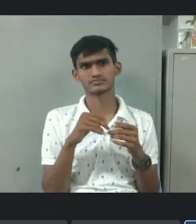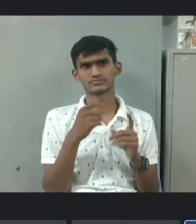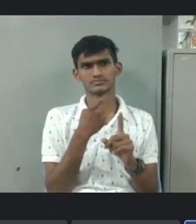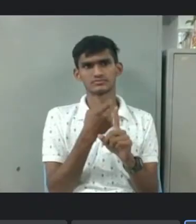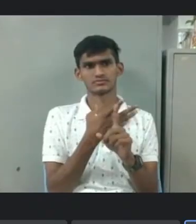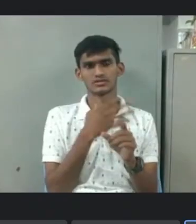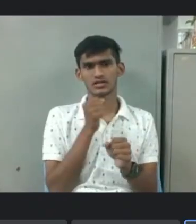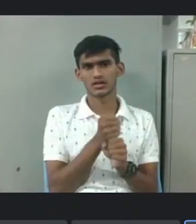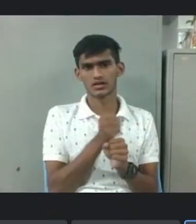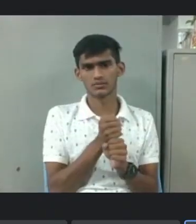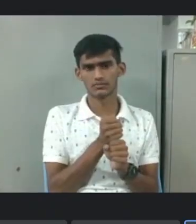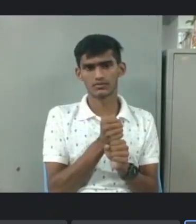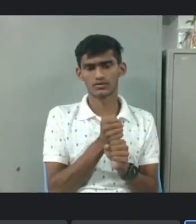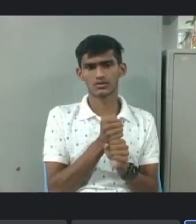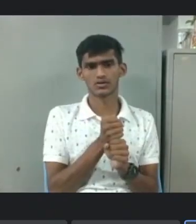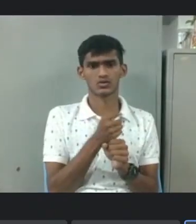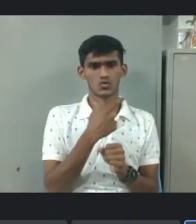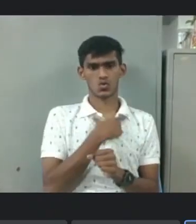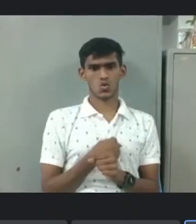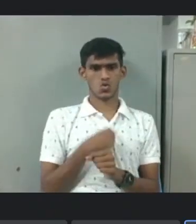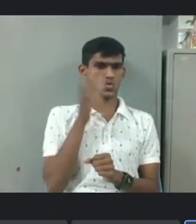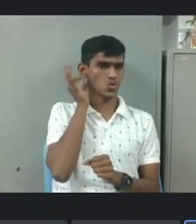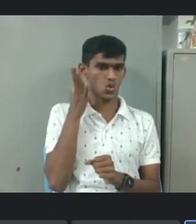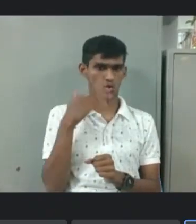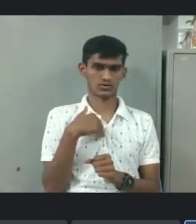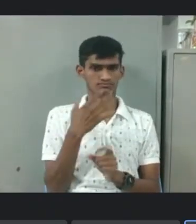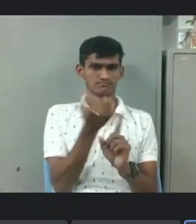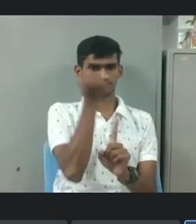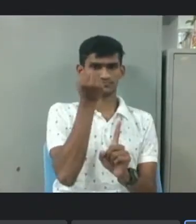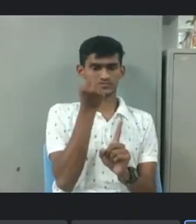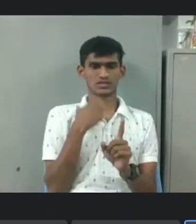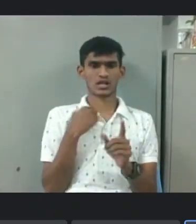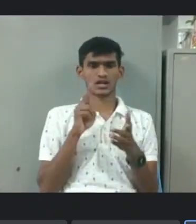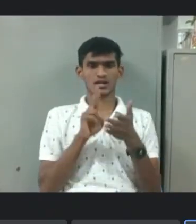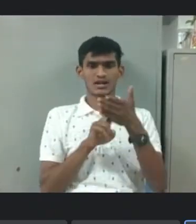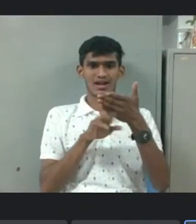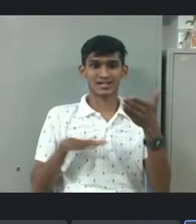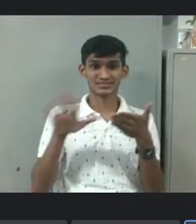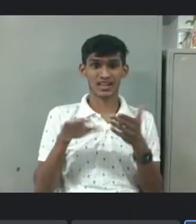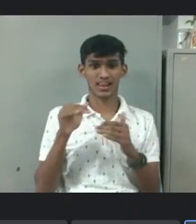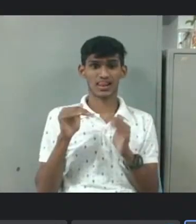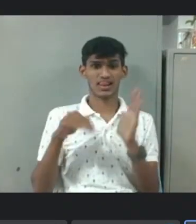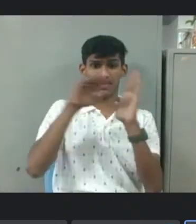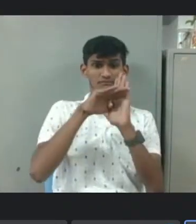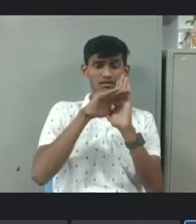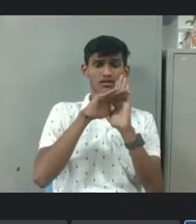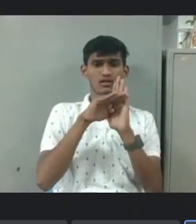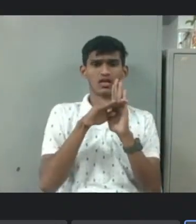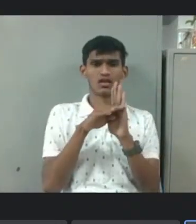സംസ്ഥാനത്തില് ഞാൻ 3 ഗോൾഡ് നേടി. അപ്പൊ നാഷണലിലേക്ക് പോവാൻ ക്വാളിഫൈഡ് ആയതുകൊണ്ട് അപ്പൊ ഞങ്ങളുടെ പഞ്ചായത്തിൽ നിന്ന് എന്നെ ആദരിക്കാൻ